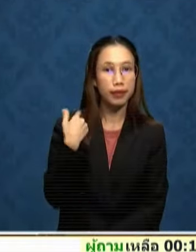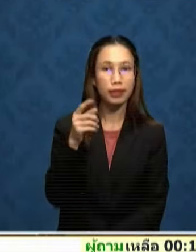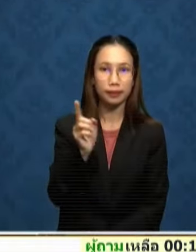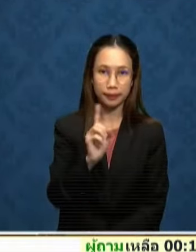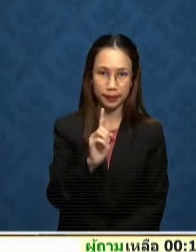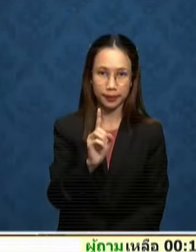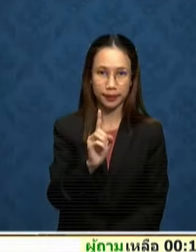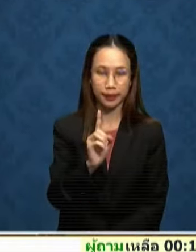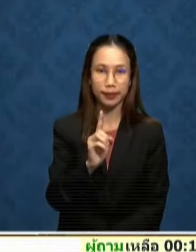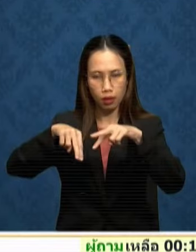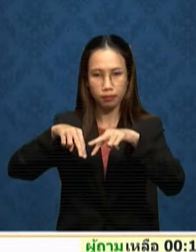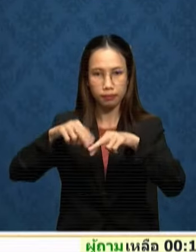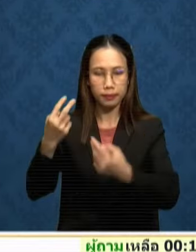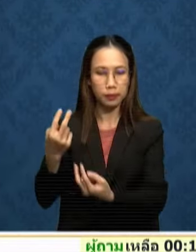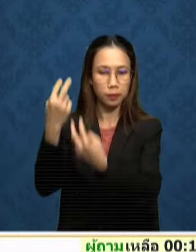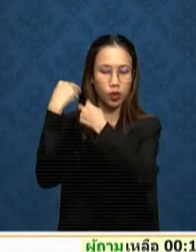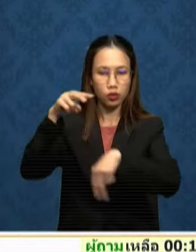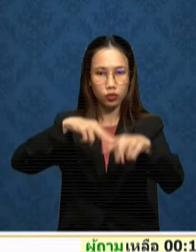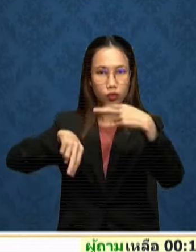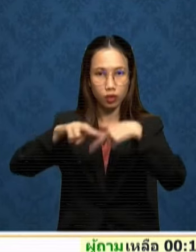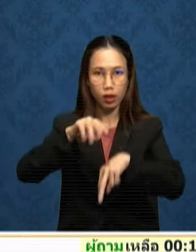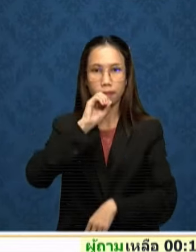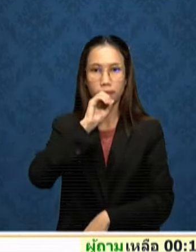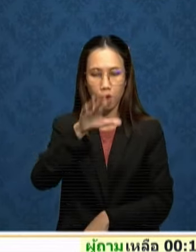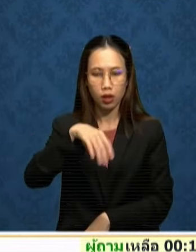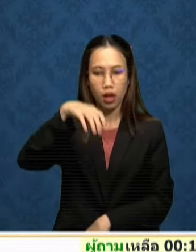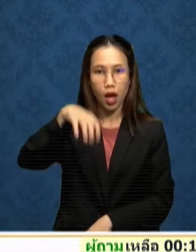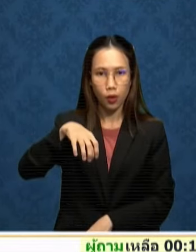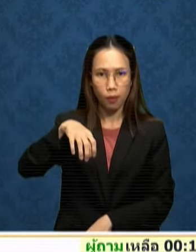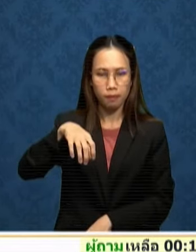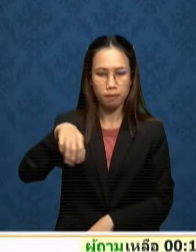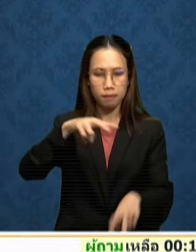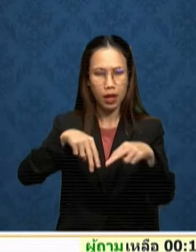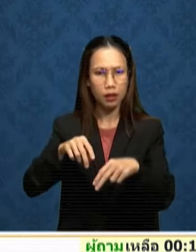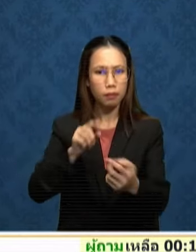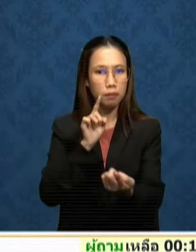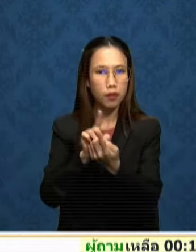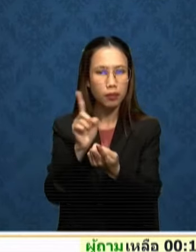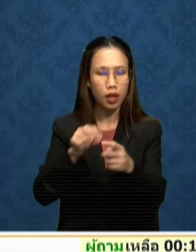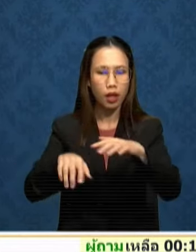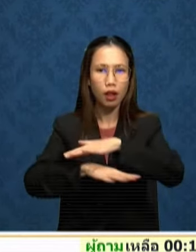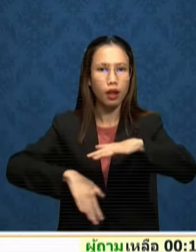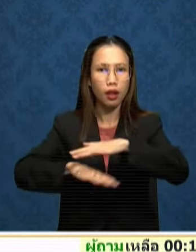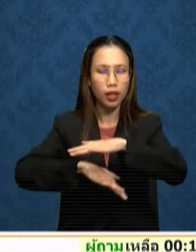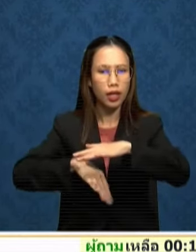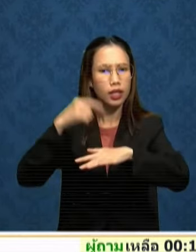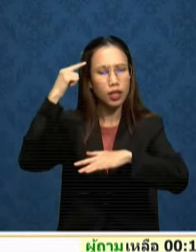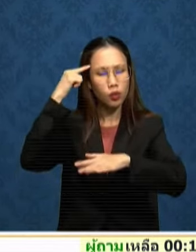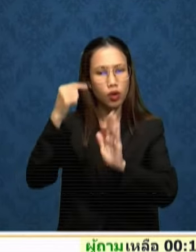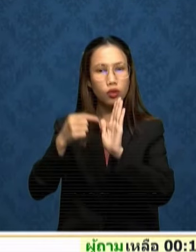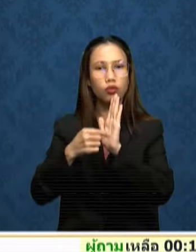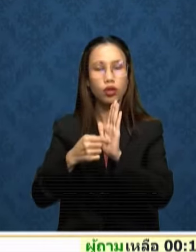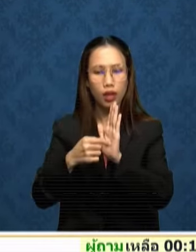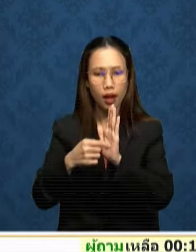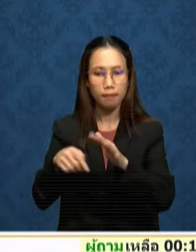กับเหตุการณ์ครั้งนี ้และกรมประมงยืนยันนะครับว่าทางกรมประมงเนี่ยไม่พบหลักฐานของการนำส่งตัวอย่างของป